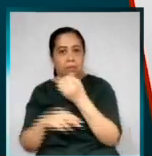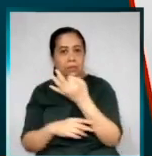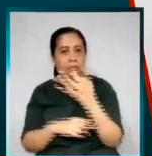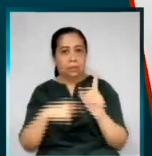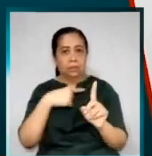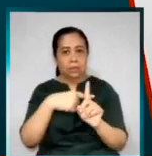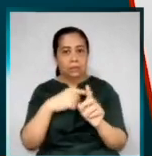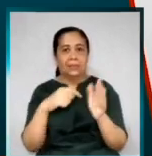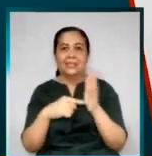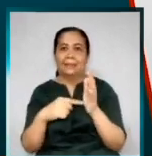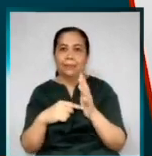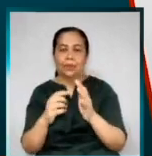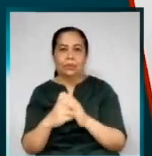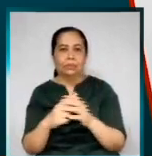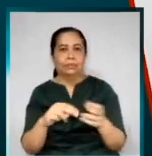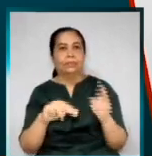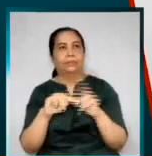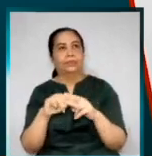natin tumaas to